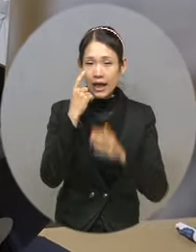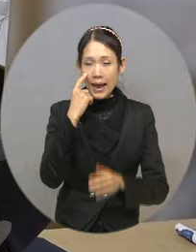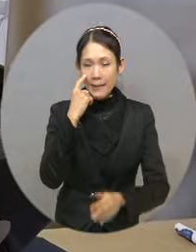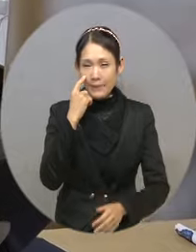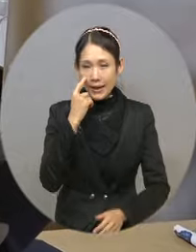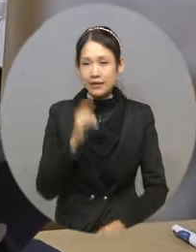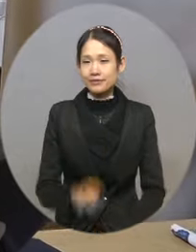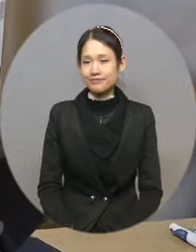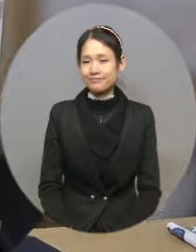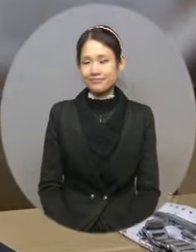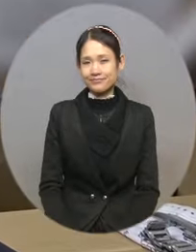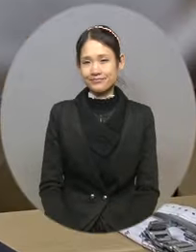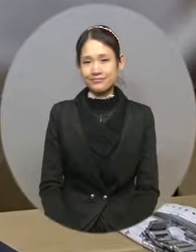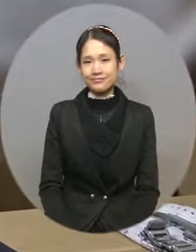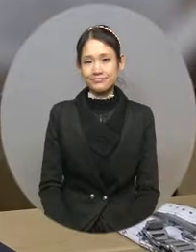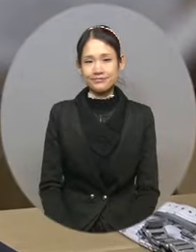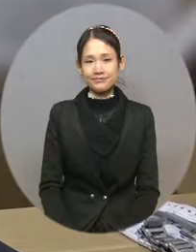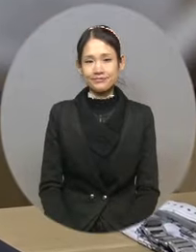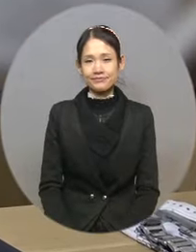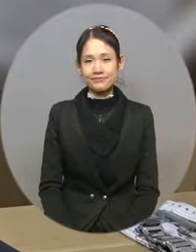때까지.